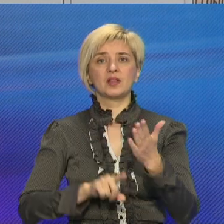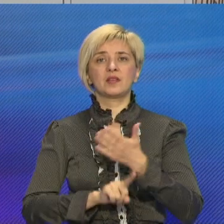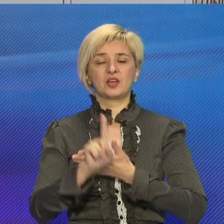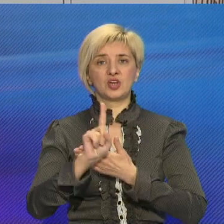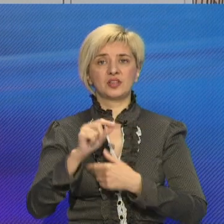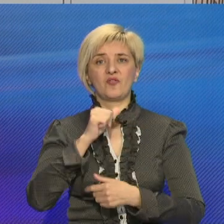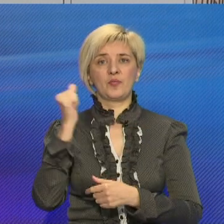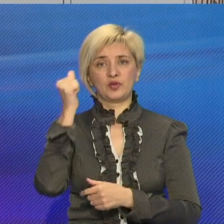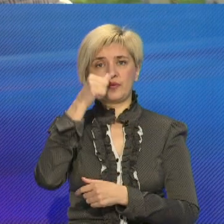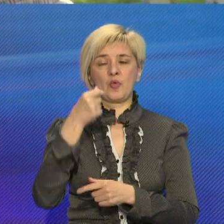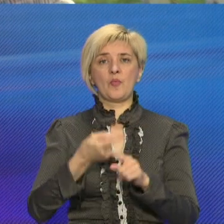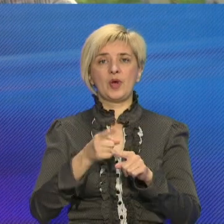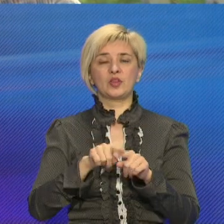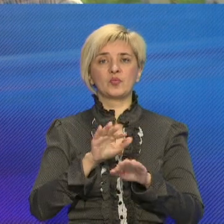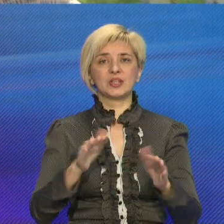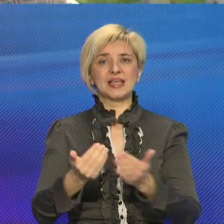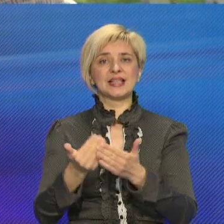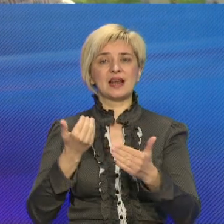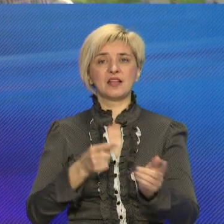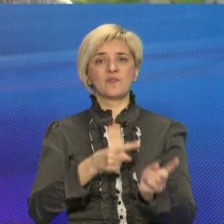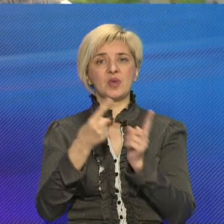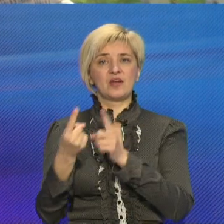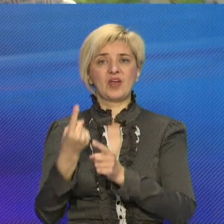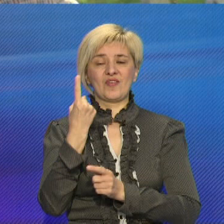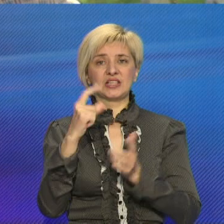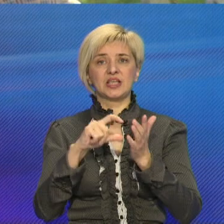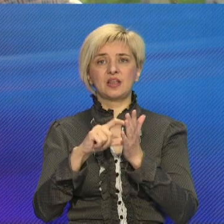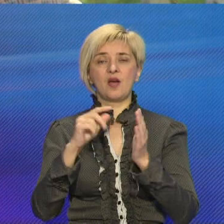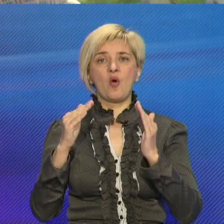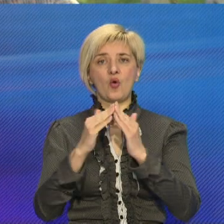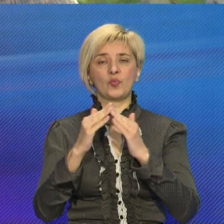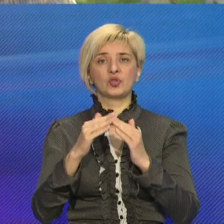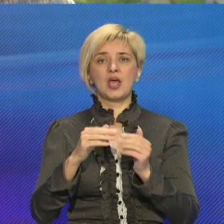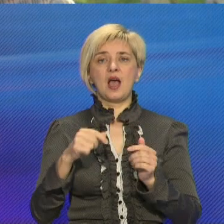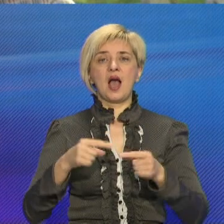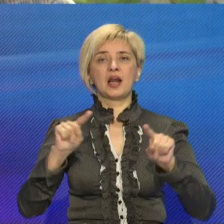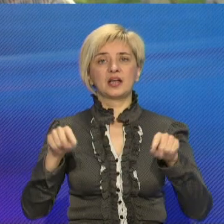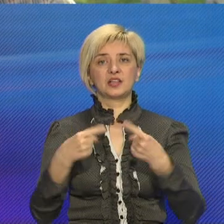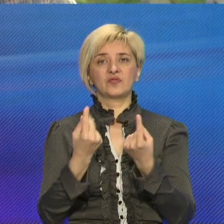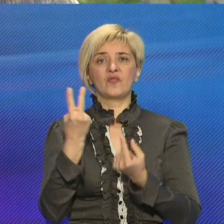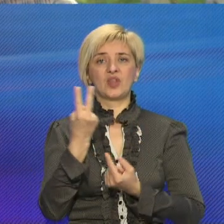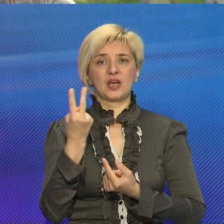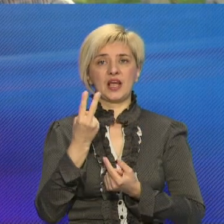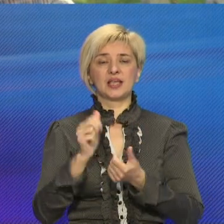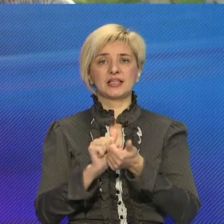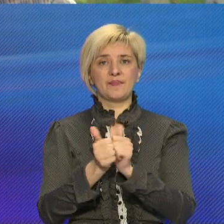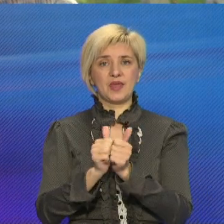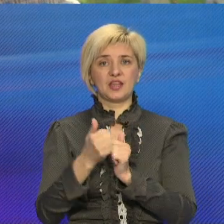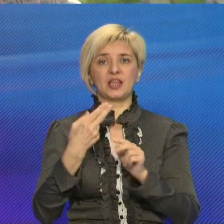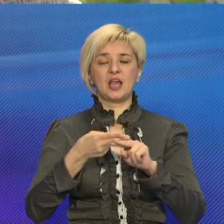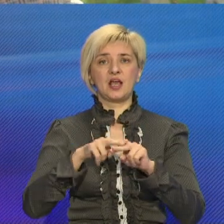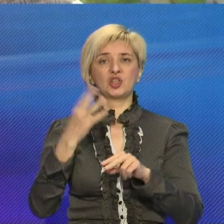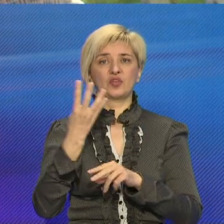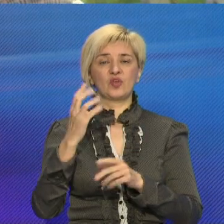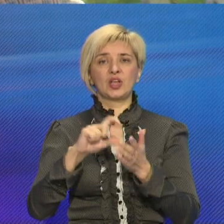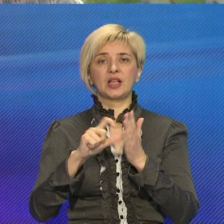перавялі ў адзін корпус. Организована для двух классов вторая смена, это четвертые классы. Вторая смена заканчивается достаточно рано, в